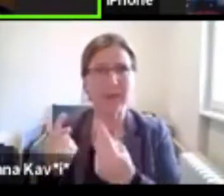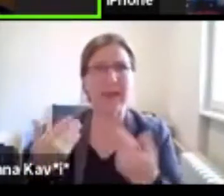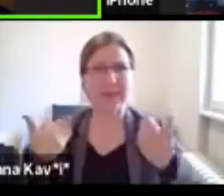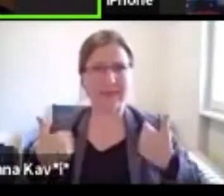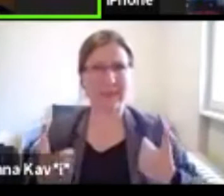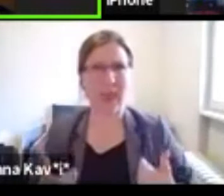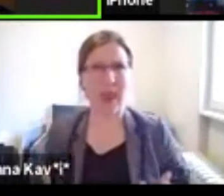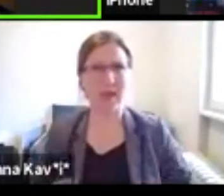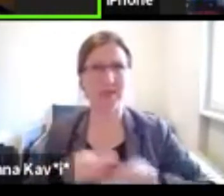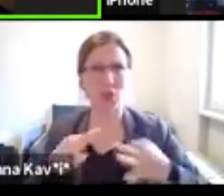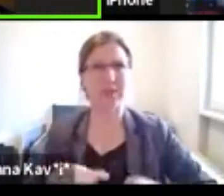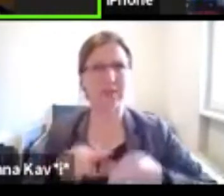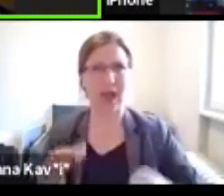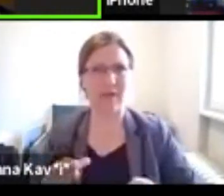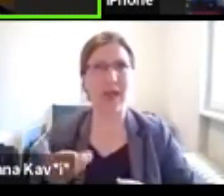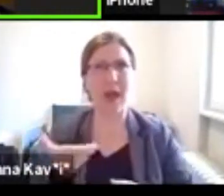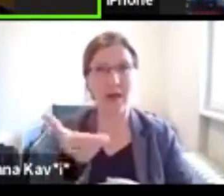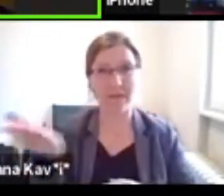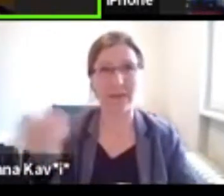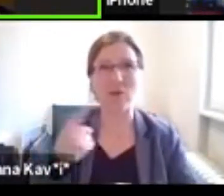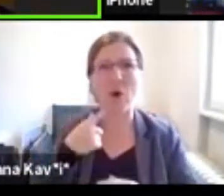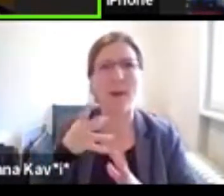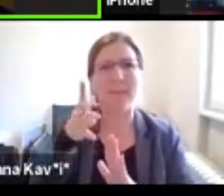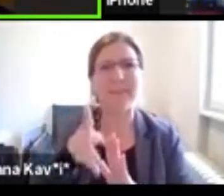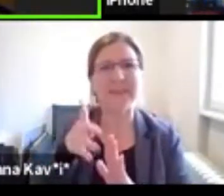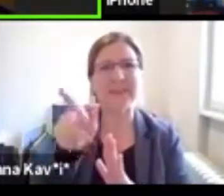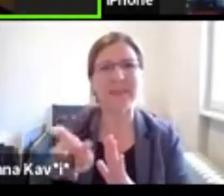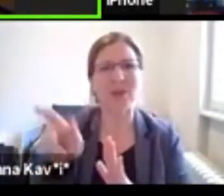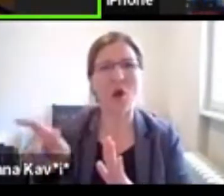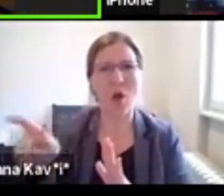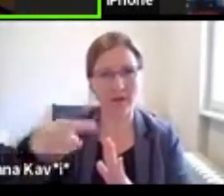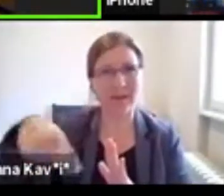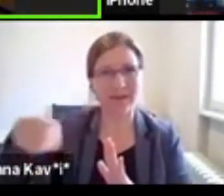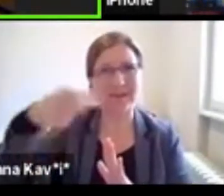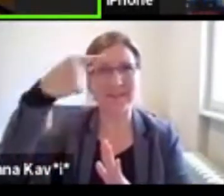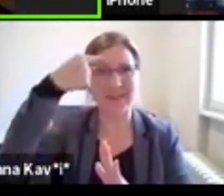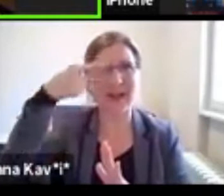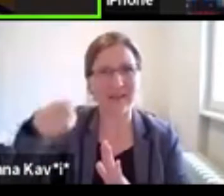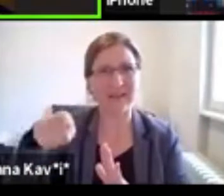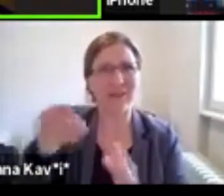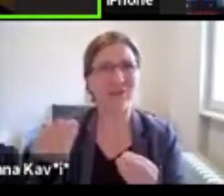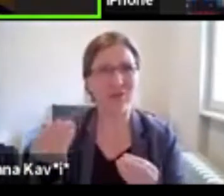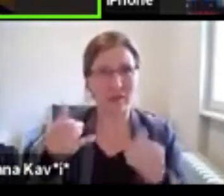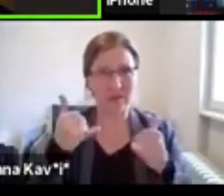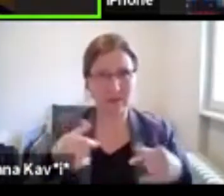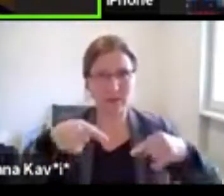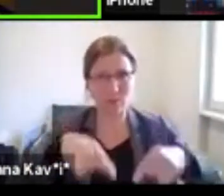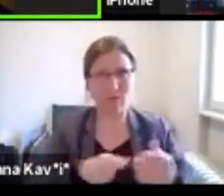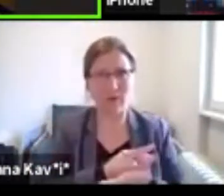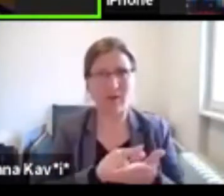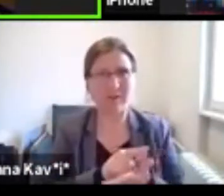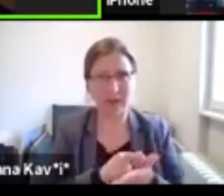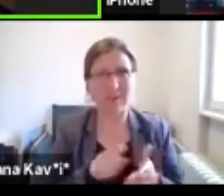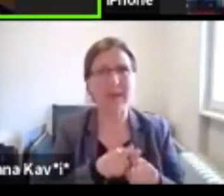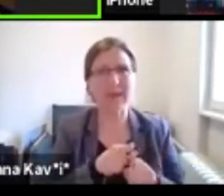vi koji ste psiholozi i ovih sličnih struka, možda ćete najbolje znati reći što će nas tek